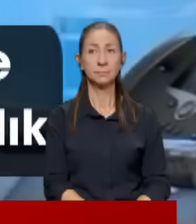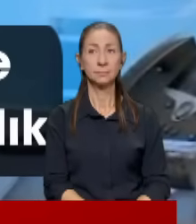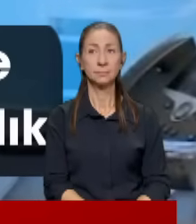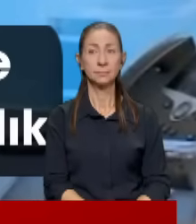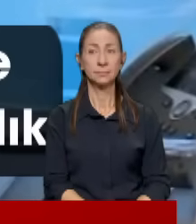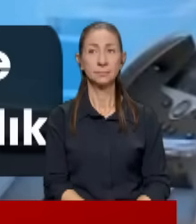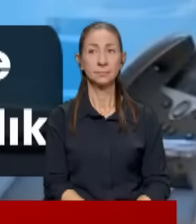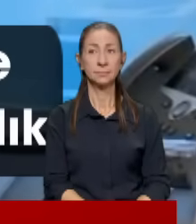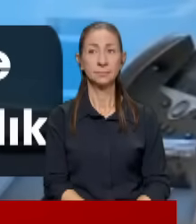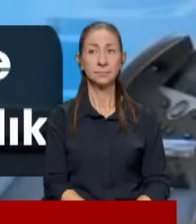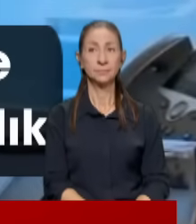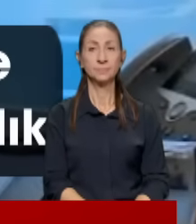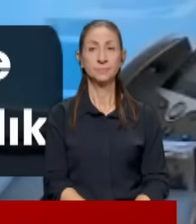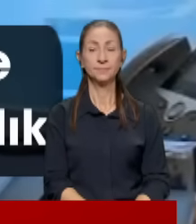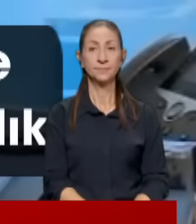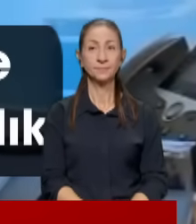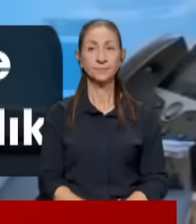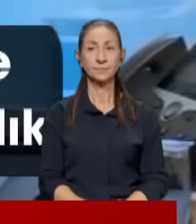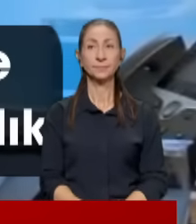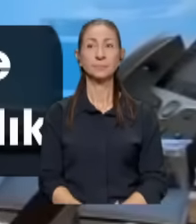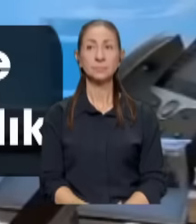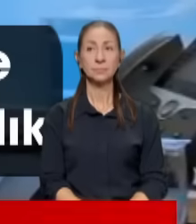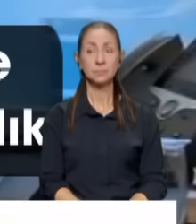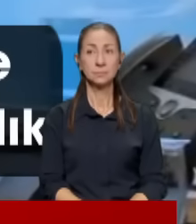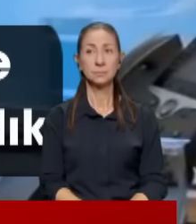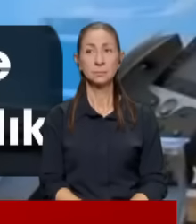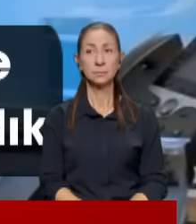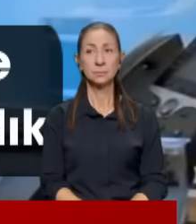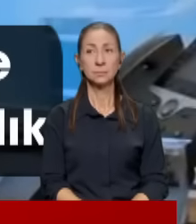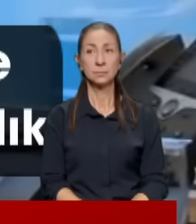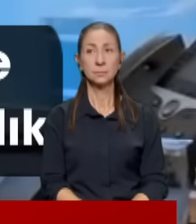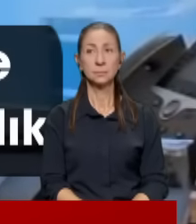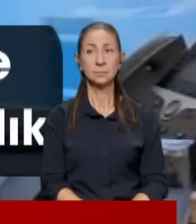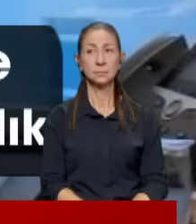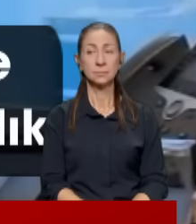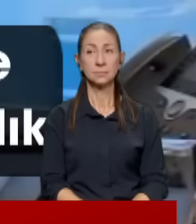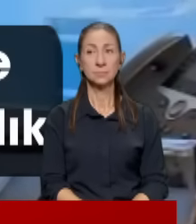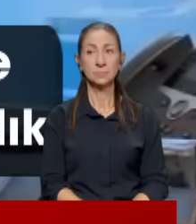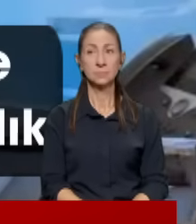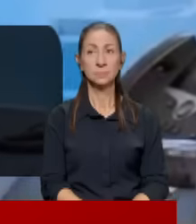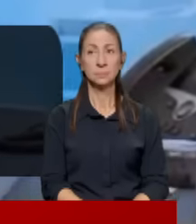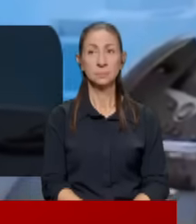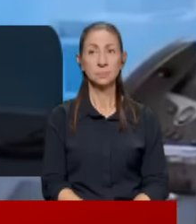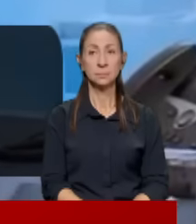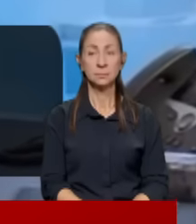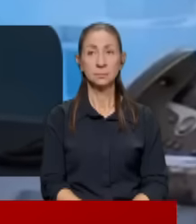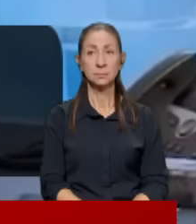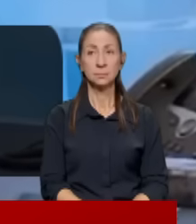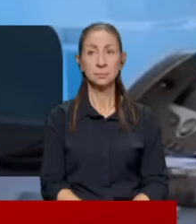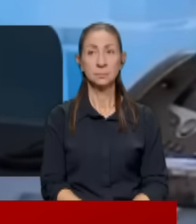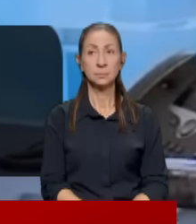Karadeniz'de çöken yolları gördük ve birçok yerde tek şerit üzerinden yola devam etmek zorunda kaldık.